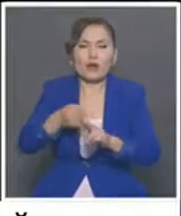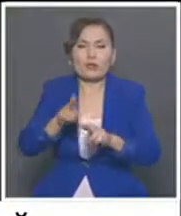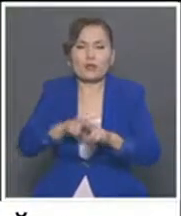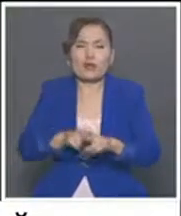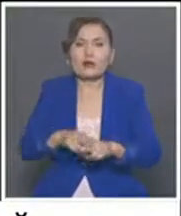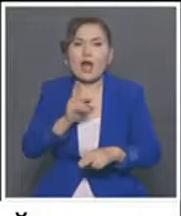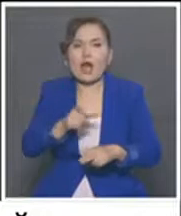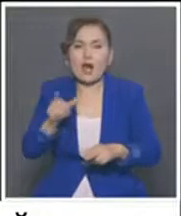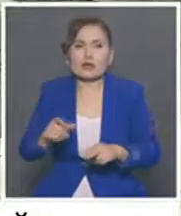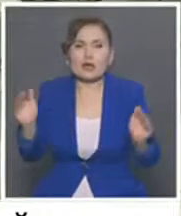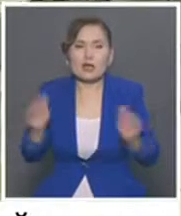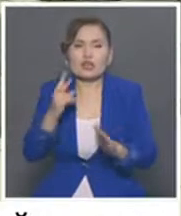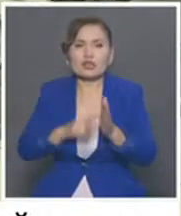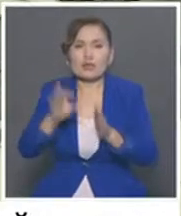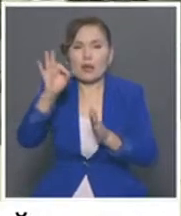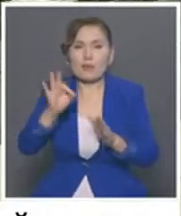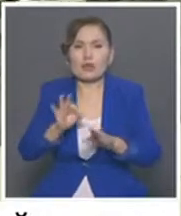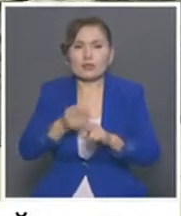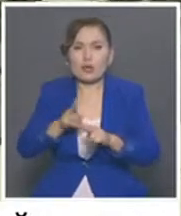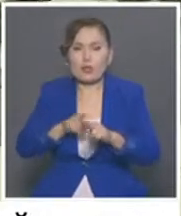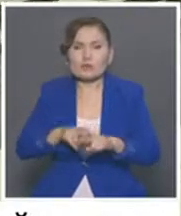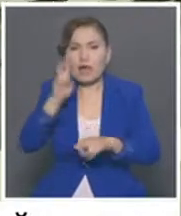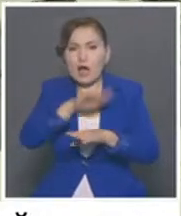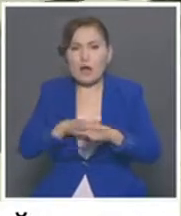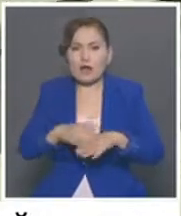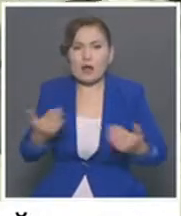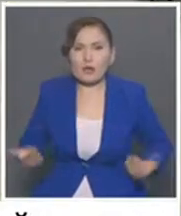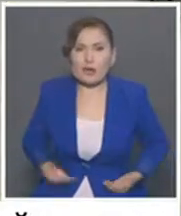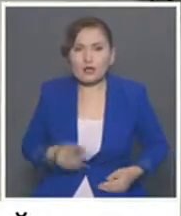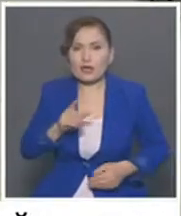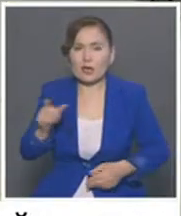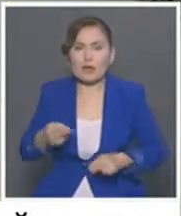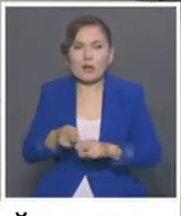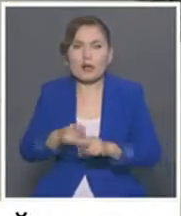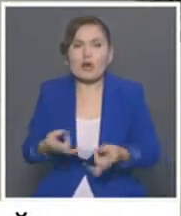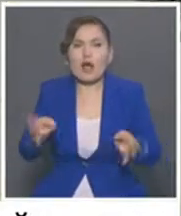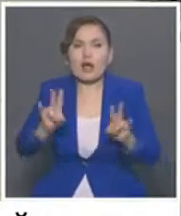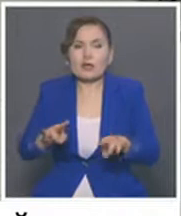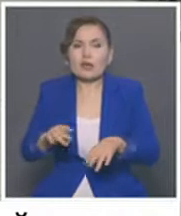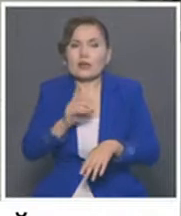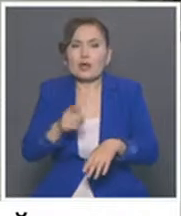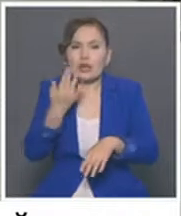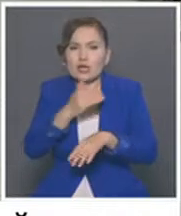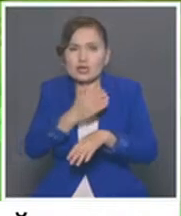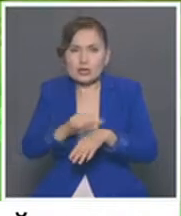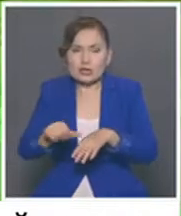жатыр. Солардың 70% осы корольдікте тұрып жатқан шетел азаматтары. Қалғандары коронавирустан